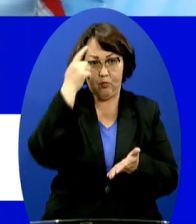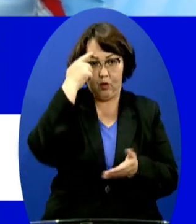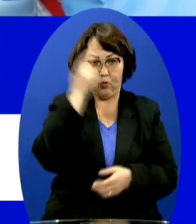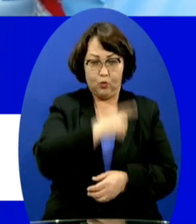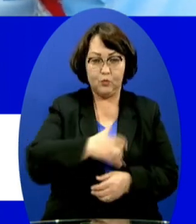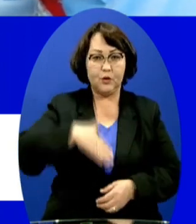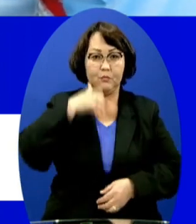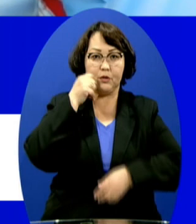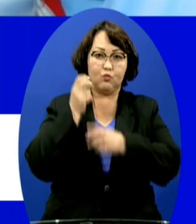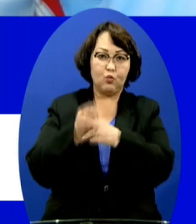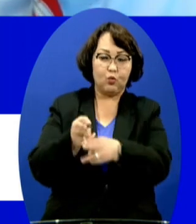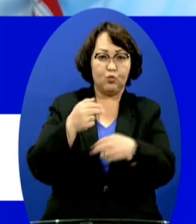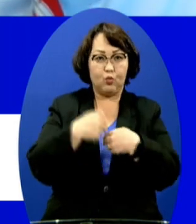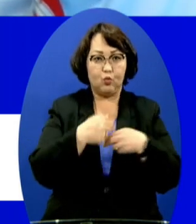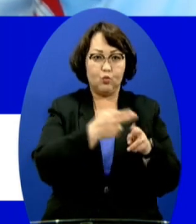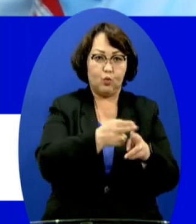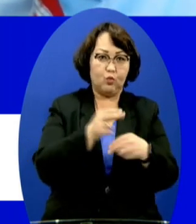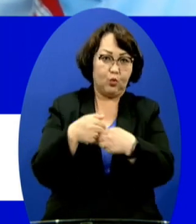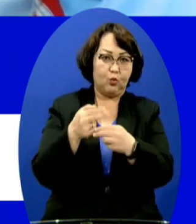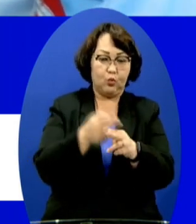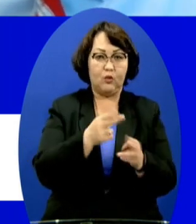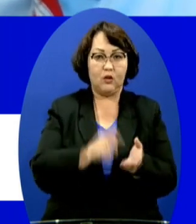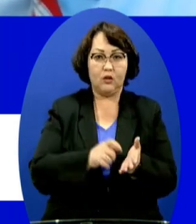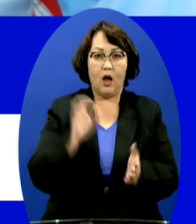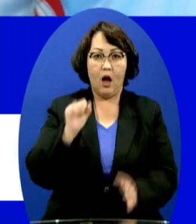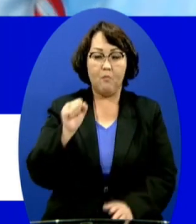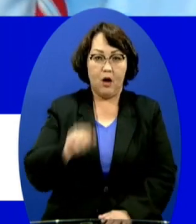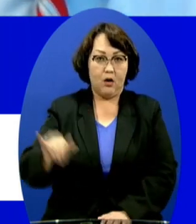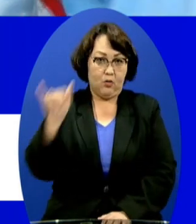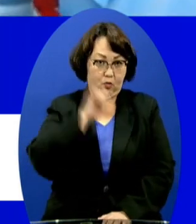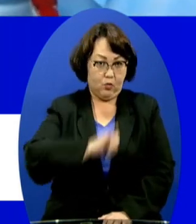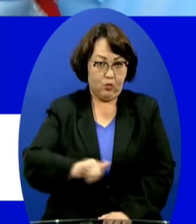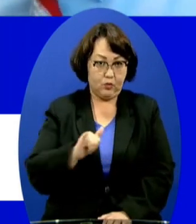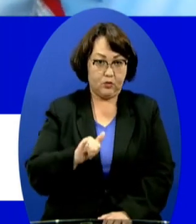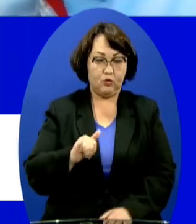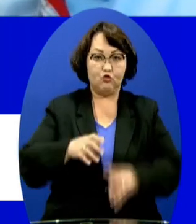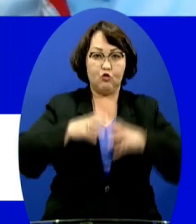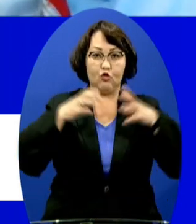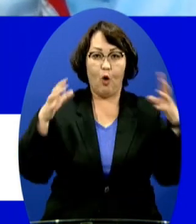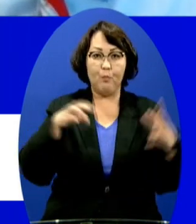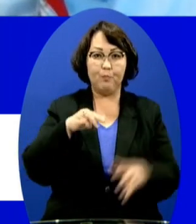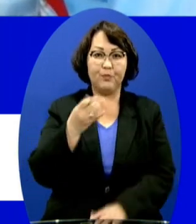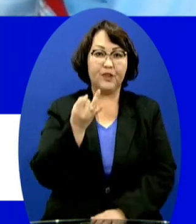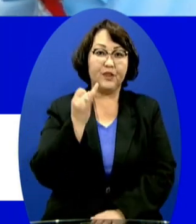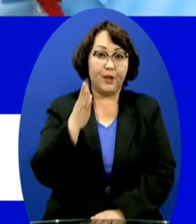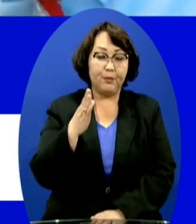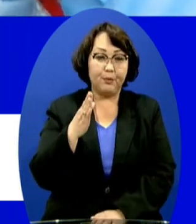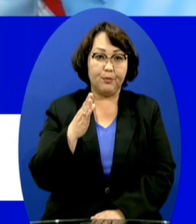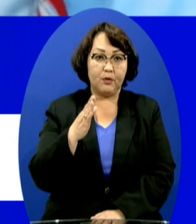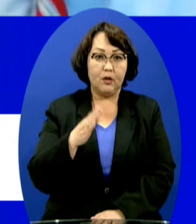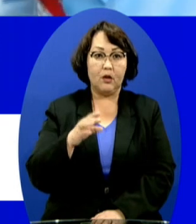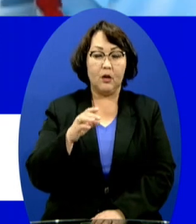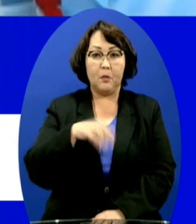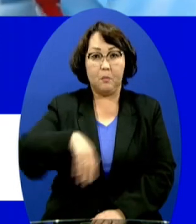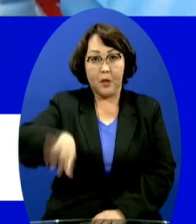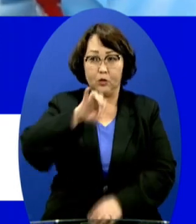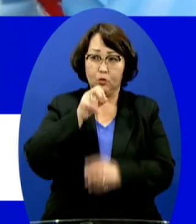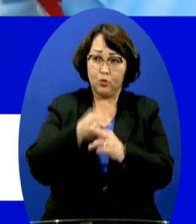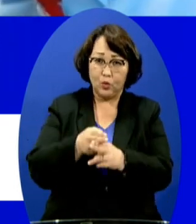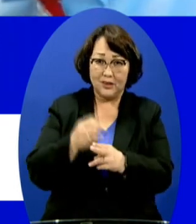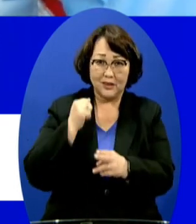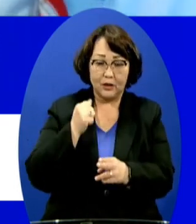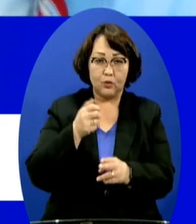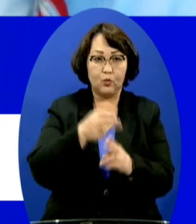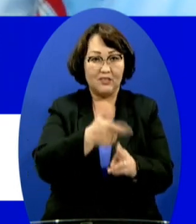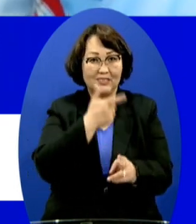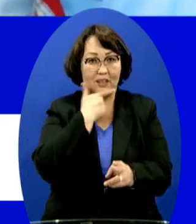биендээ туслаарай. Энэ одоо Америкийн нэгдсэн улс гэдэг бол бүхэл бүтэн учраас бидний гар хүрх газар байна, хүрхгүй газар бас